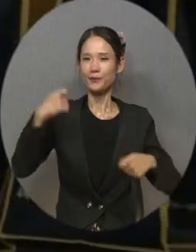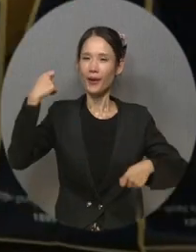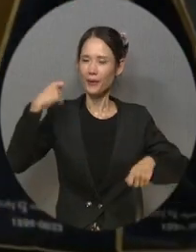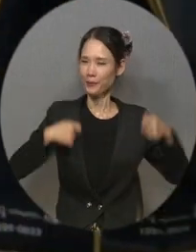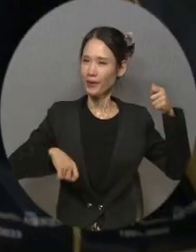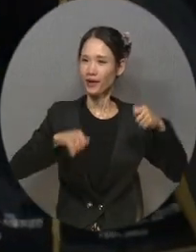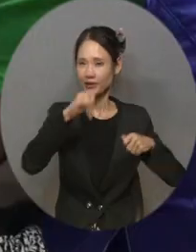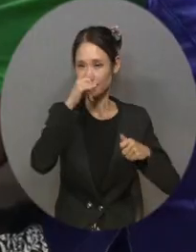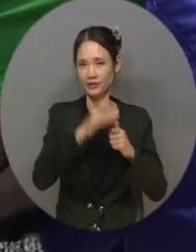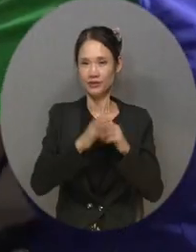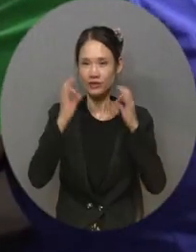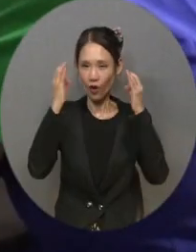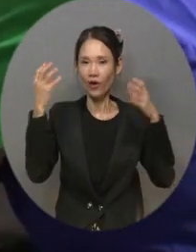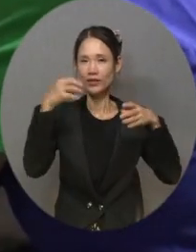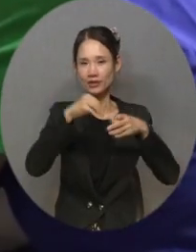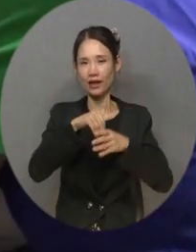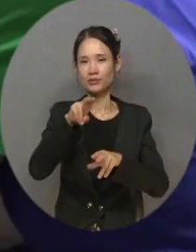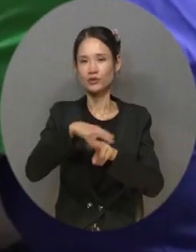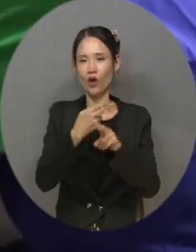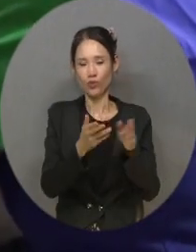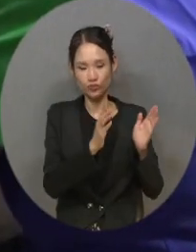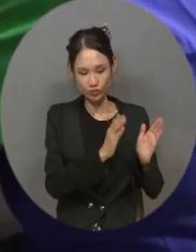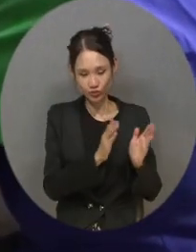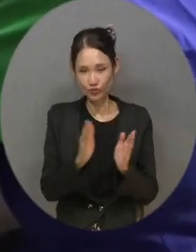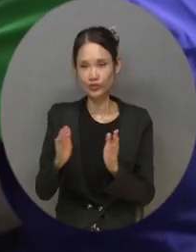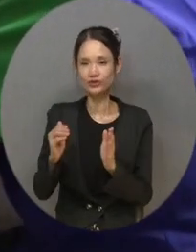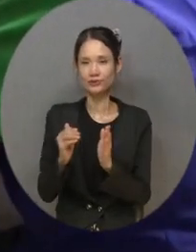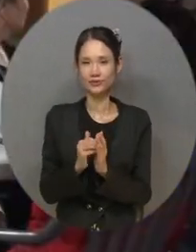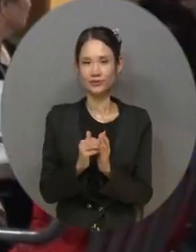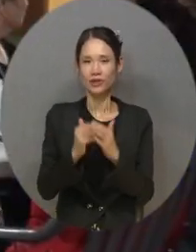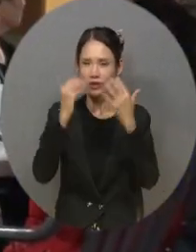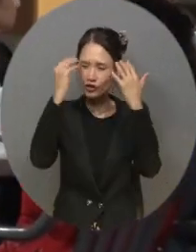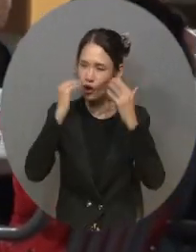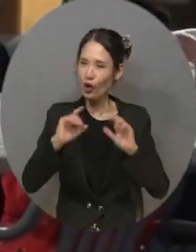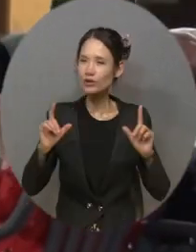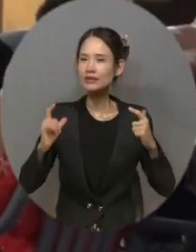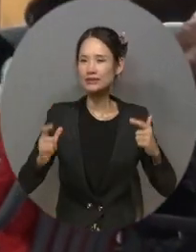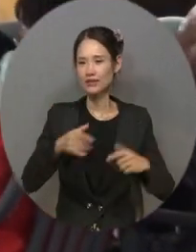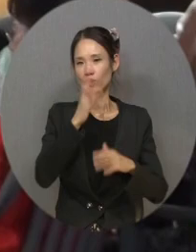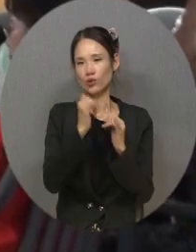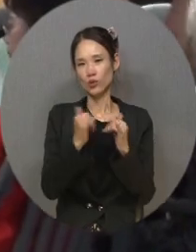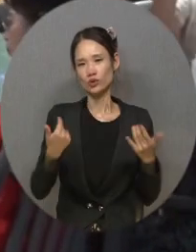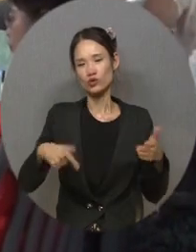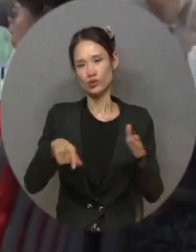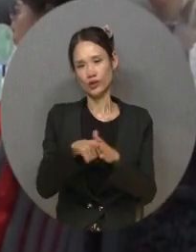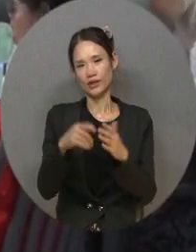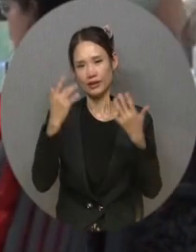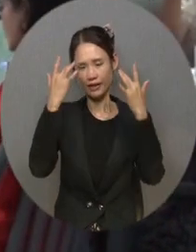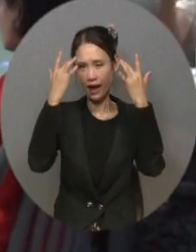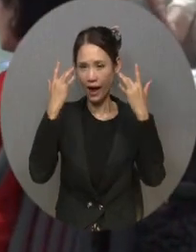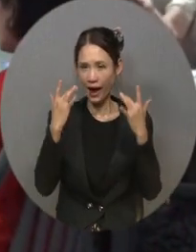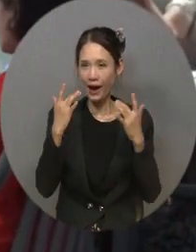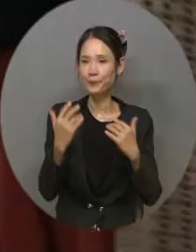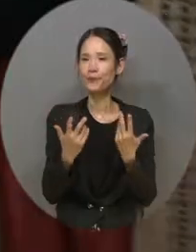들썩입니다. 정성을 담은 선물까지 준비하며 더운 날 지역 노인들을 위해 땀 흘리는